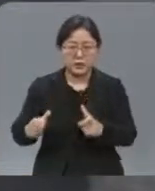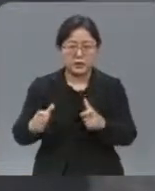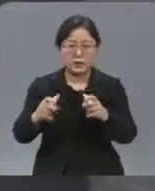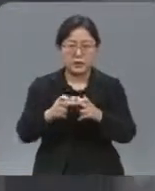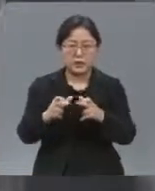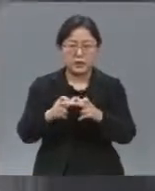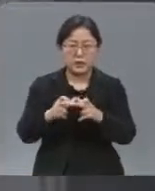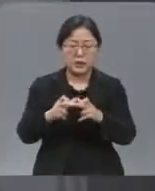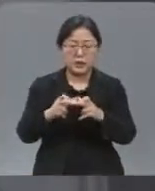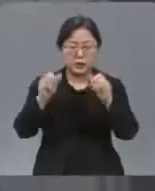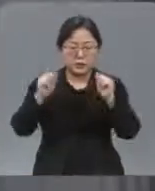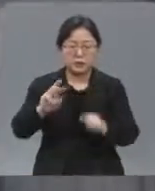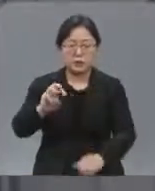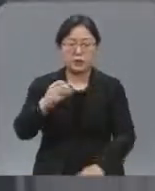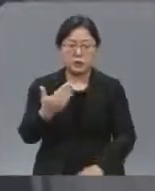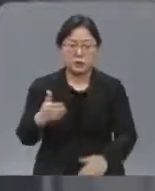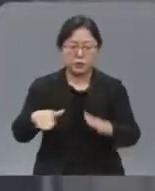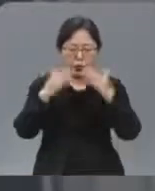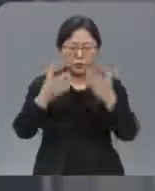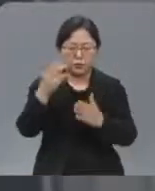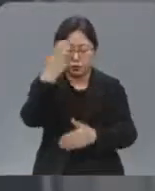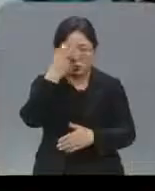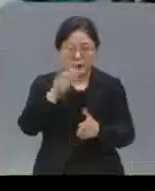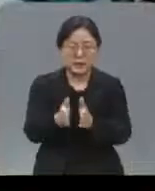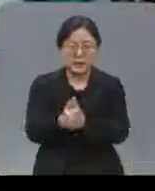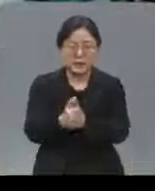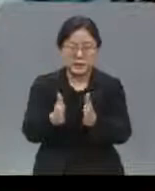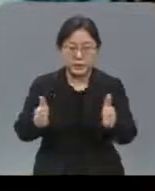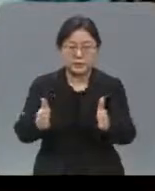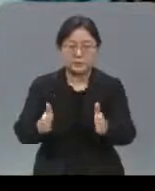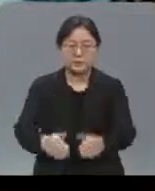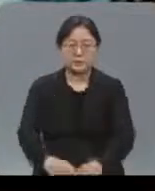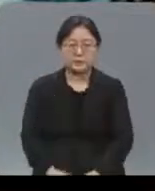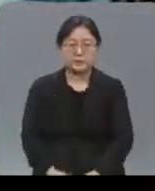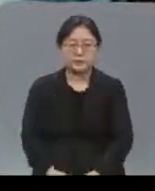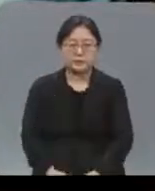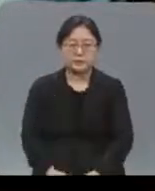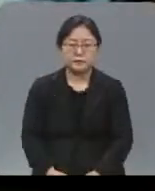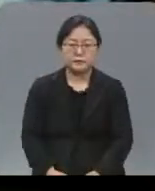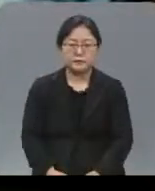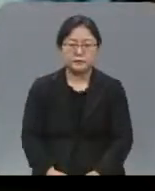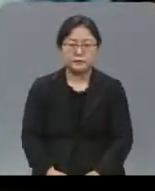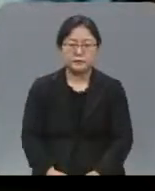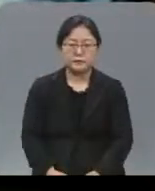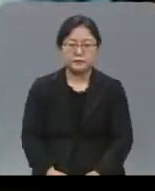39 곳에 대한 절수 조사에 착수했습니다 kbs 뉴스 김에 링입니다